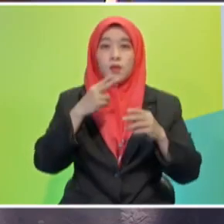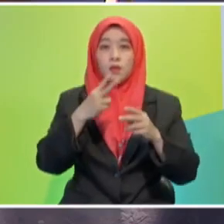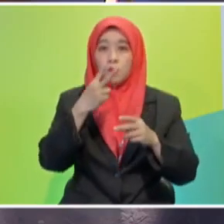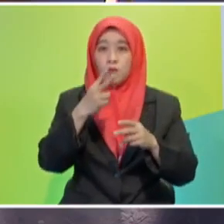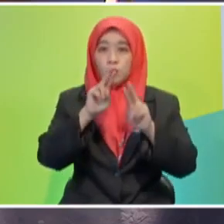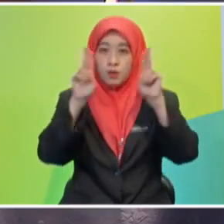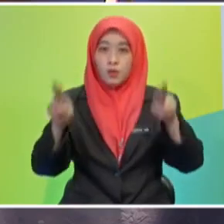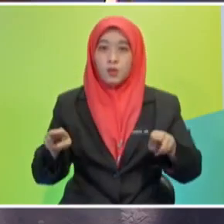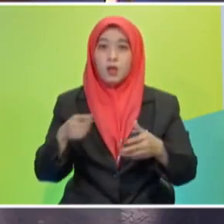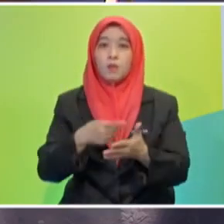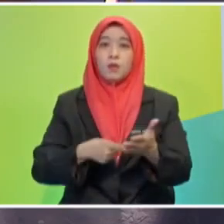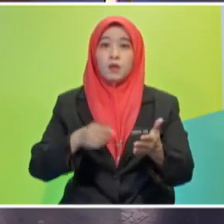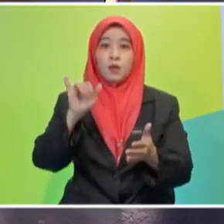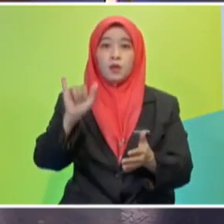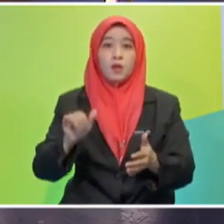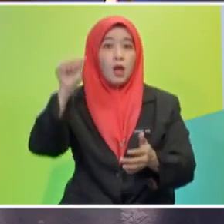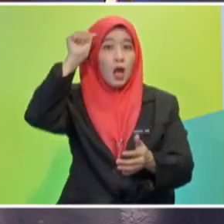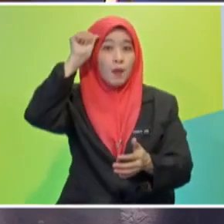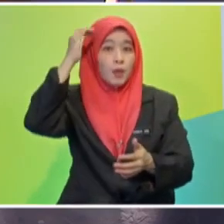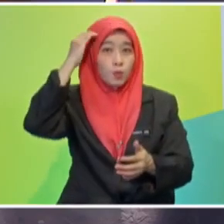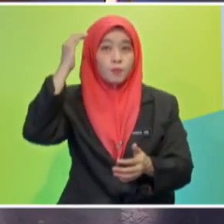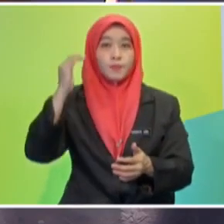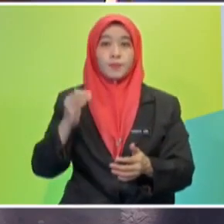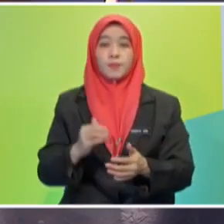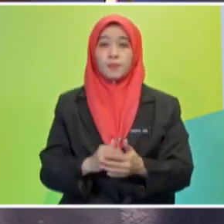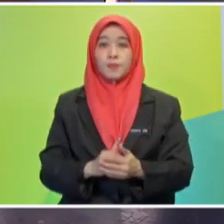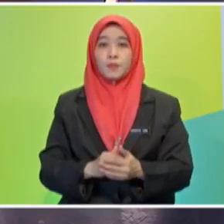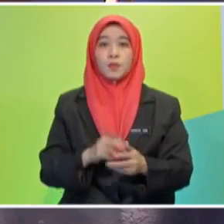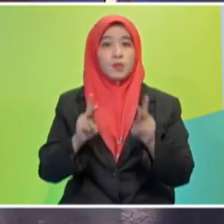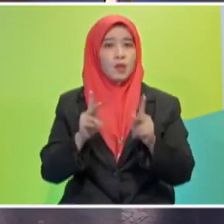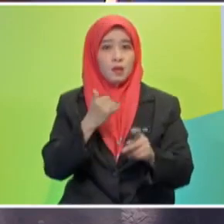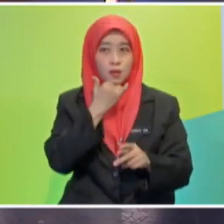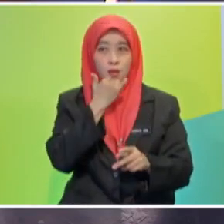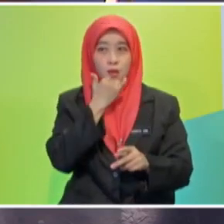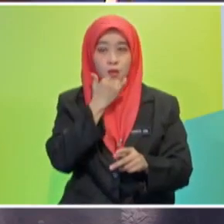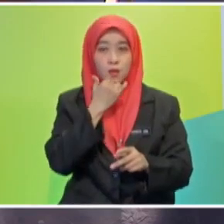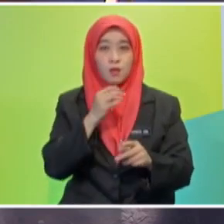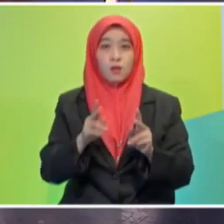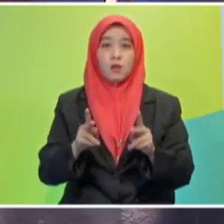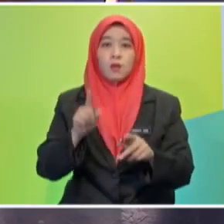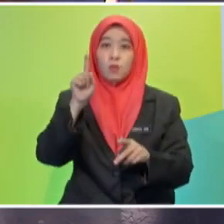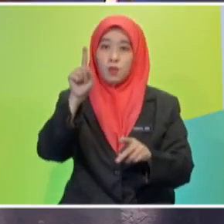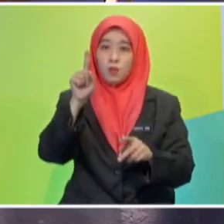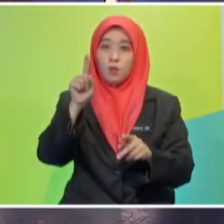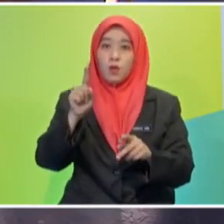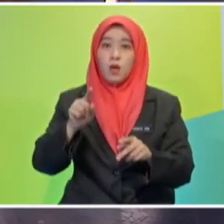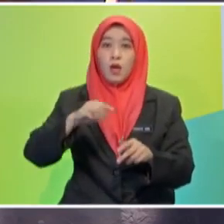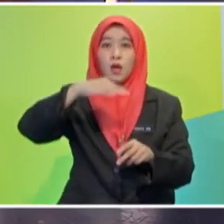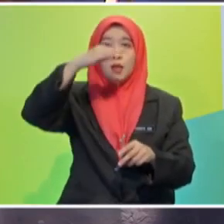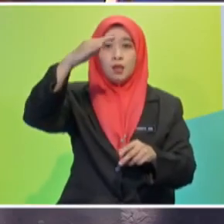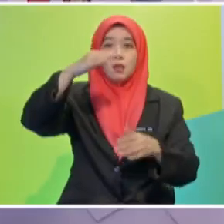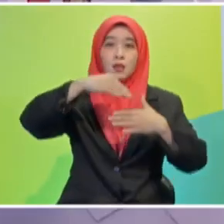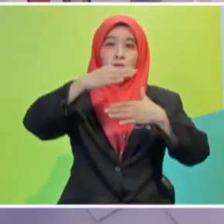betul, itu tak ada masalah. Kalau salah cikgu betulkan, ya? Ya, betul. Alright. Yang pertama sekali cikgu, yang atas sekali itu plug cikgu. Oh, yang